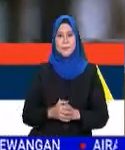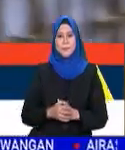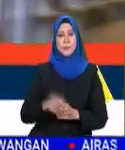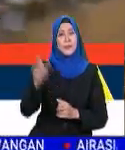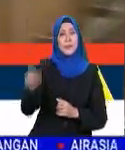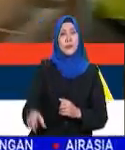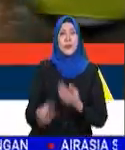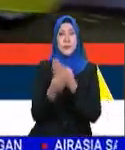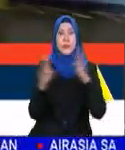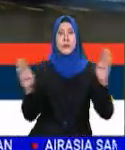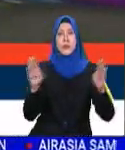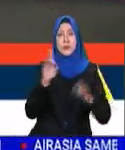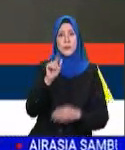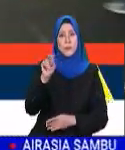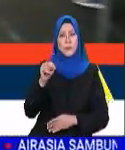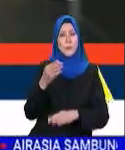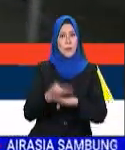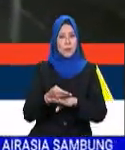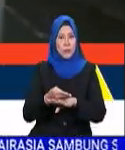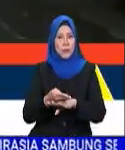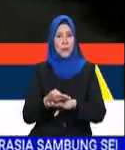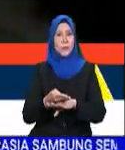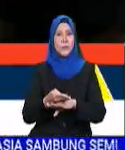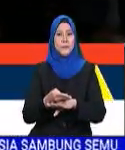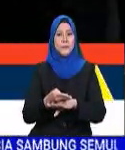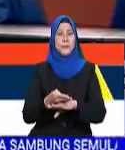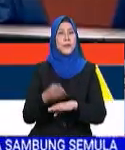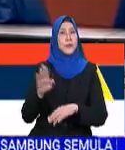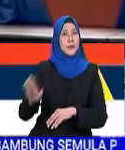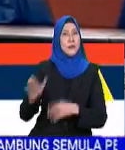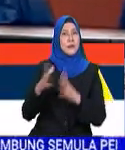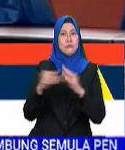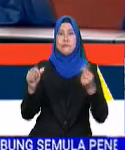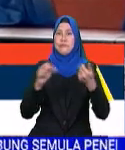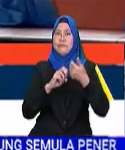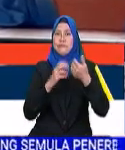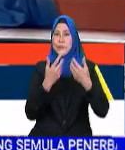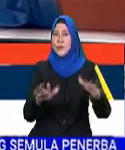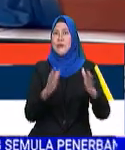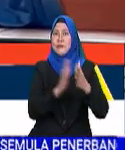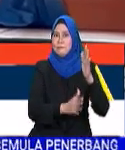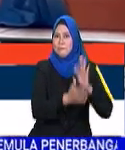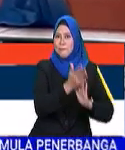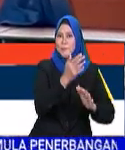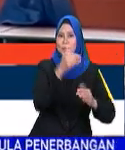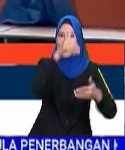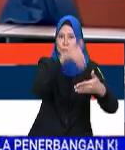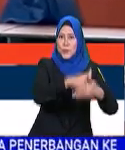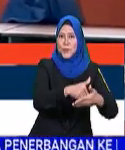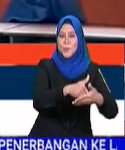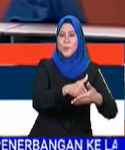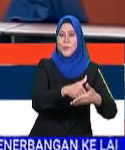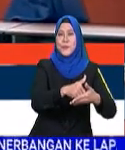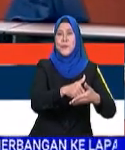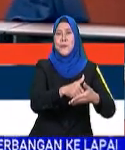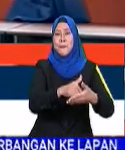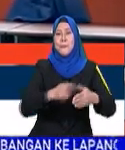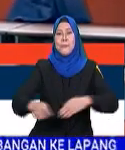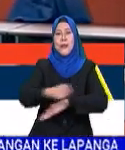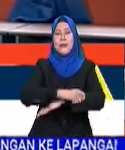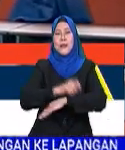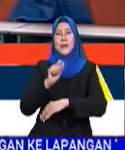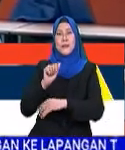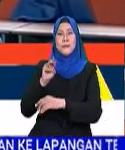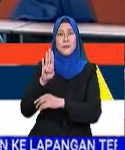Calon bebas Dun Pengkalan Batu, Datuk Nur Hizam Hassan Bakti selesai mengundi di Sekolah Rendah Agama Jaim, Taman Datuk Tambi